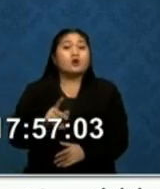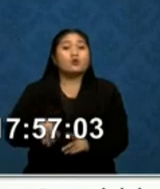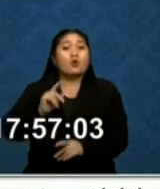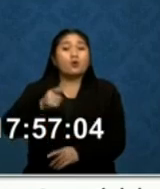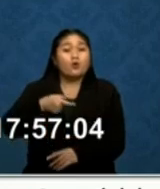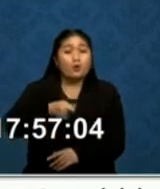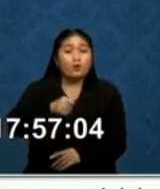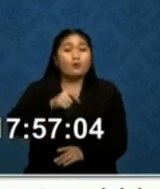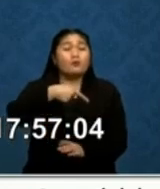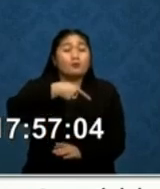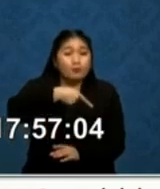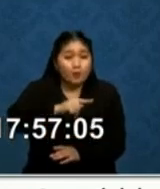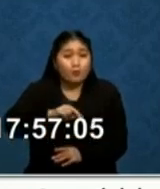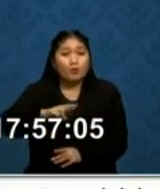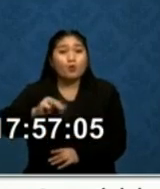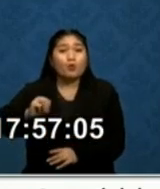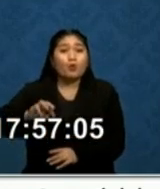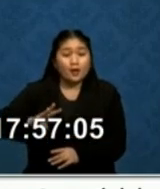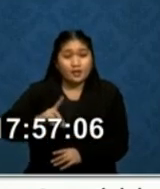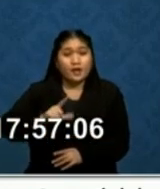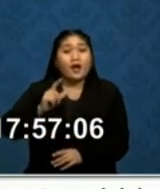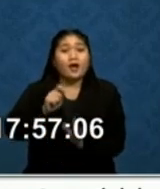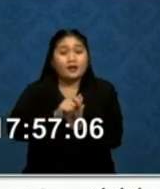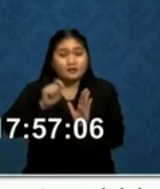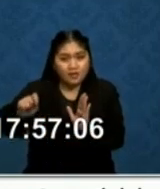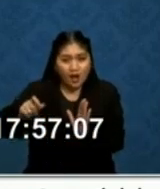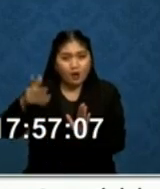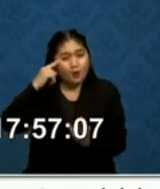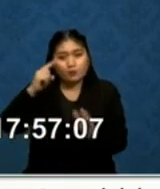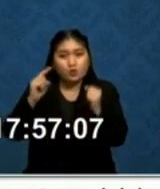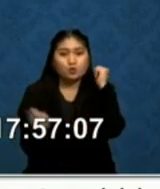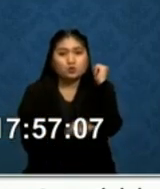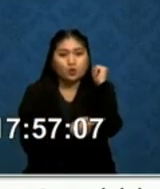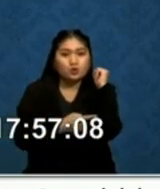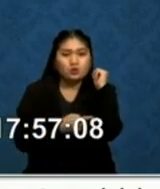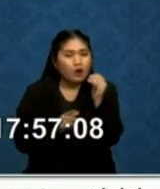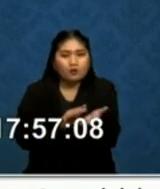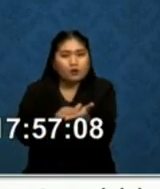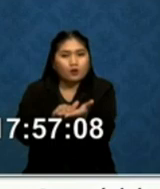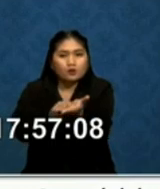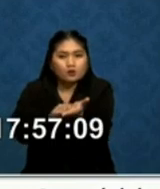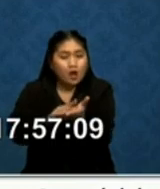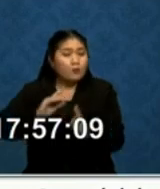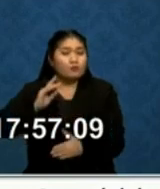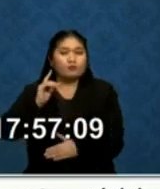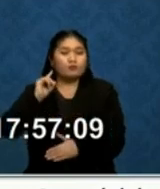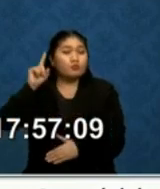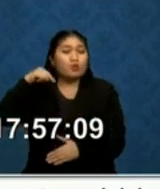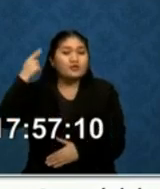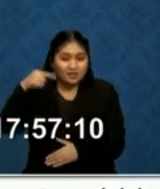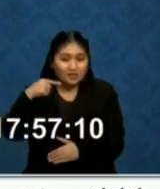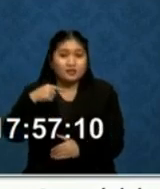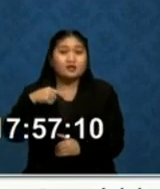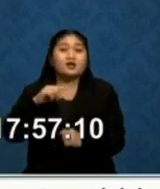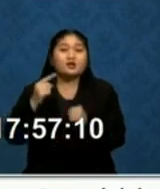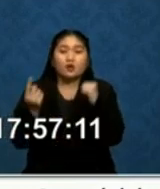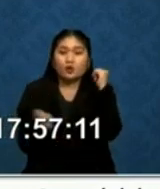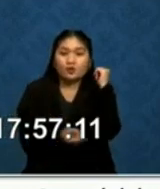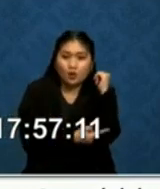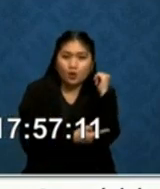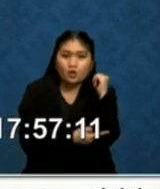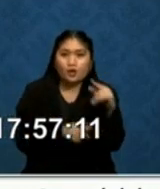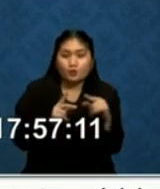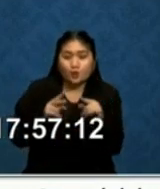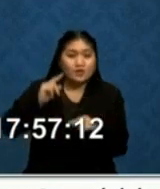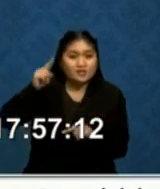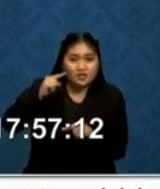หรือว่าประมวลกฎหมายอาญาไม่ได้ลงโทษนะคะเพศชายขออภัยค่ะเพศหญิงที่กระทำชำราวต่อเพศชาย